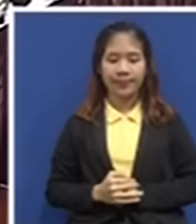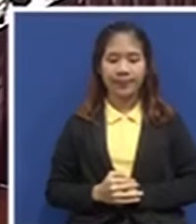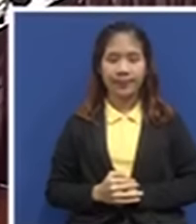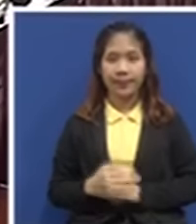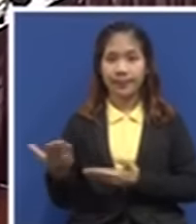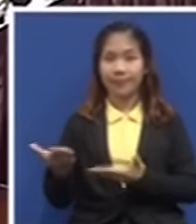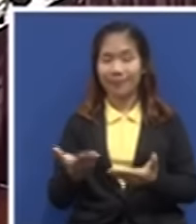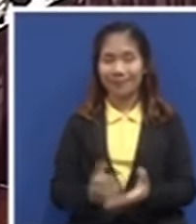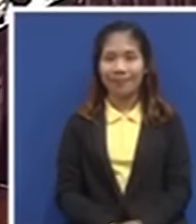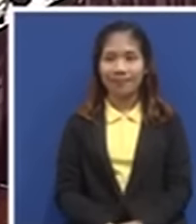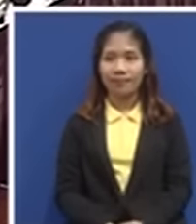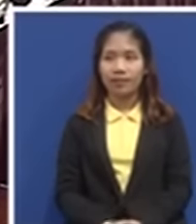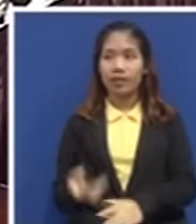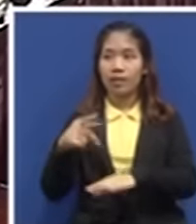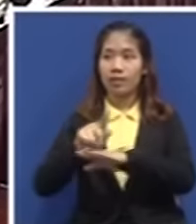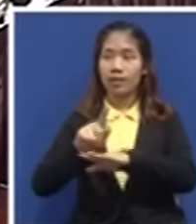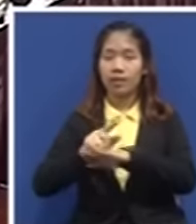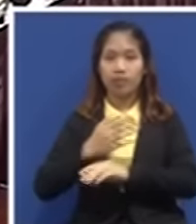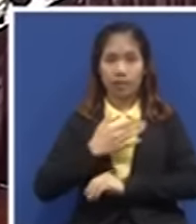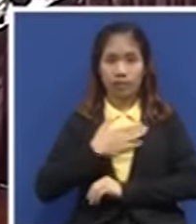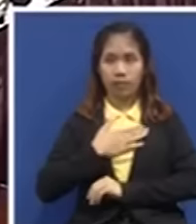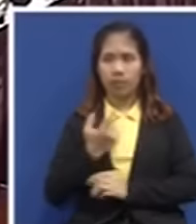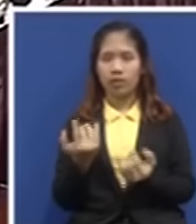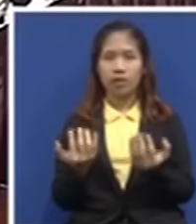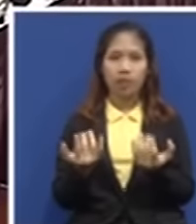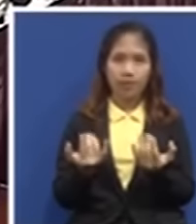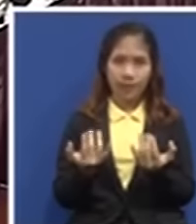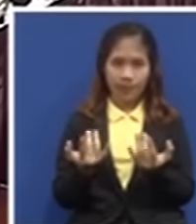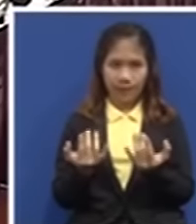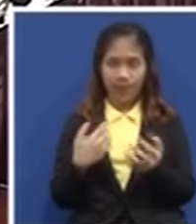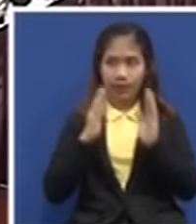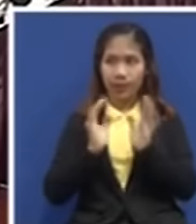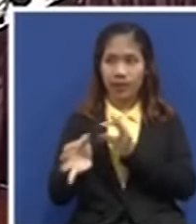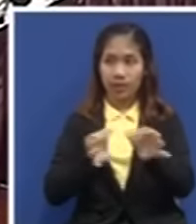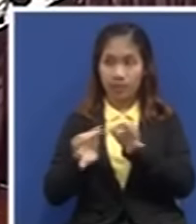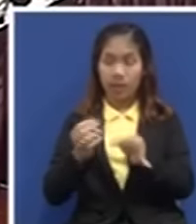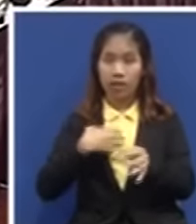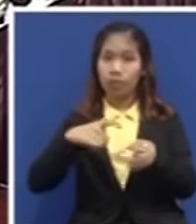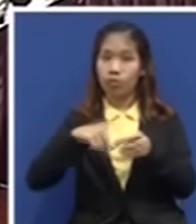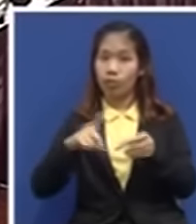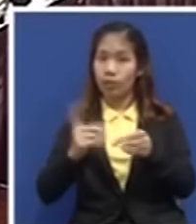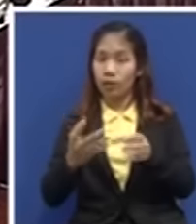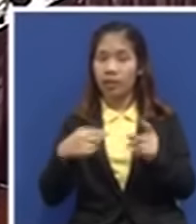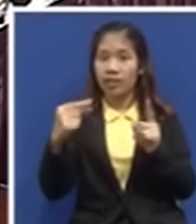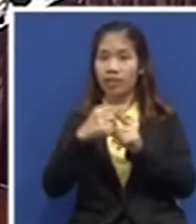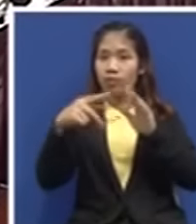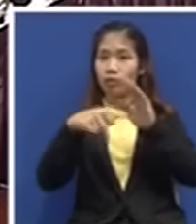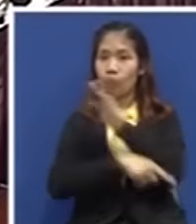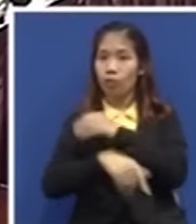เชิญครับ ท่านประธานครับที่ผมยังรออยู่ว่าท่านผู้อภิปรายจะถอนหรือไม่ครับที่ว่าโกงเลือกตั้งครับ เขาไม่ยอม